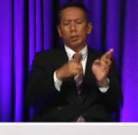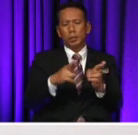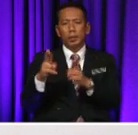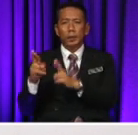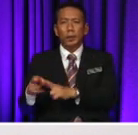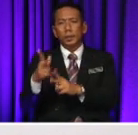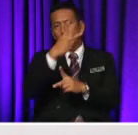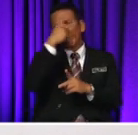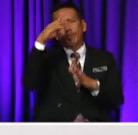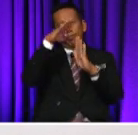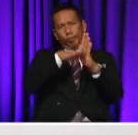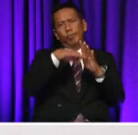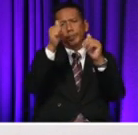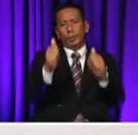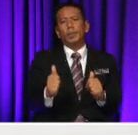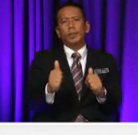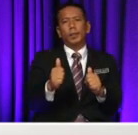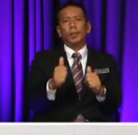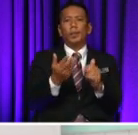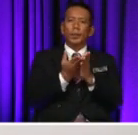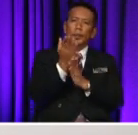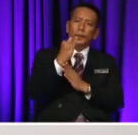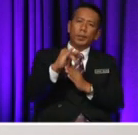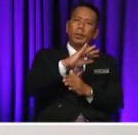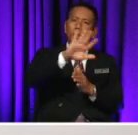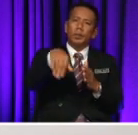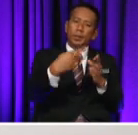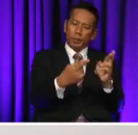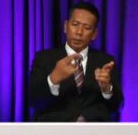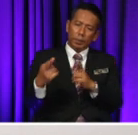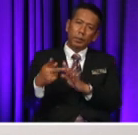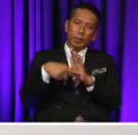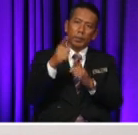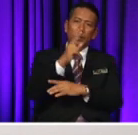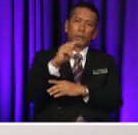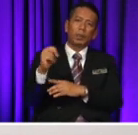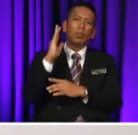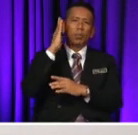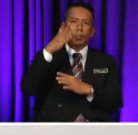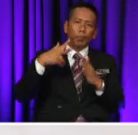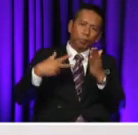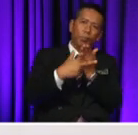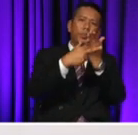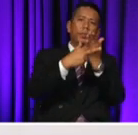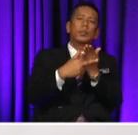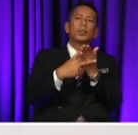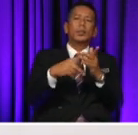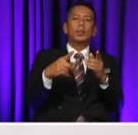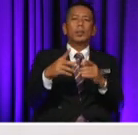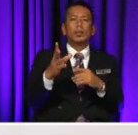karena kekurangan ahli dan yang seterusnya segala perancangan persatuan akan terkendali bahkan